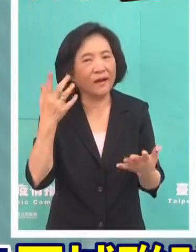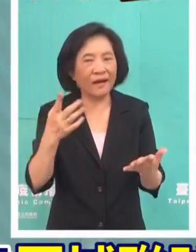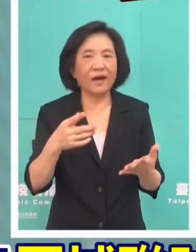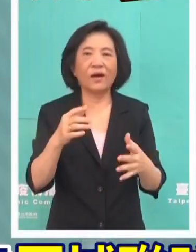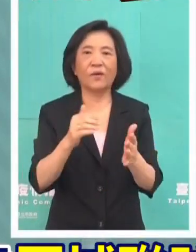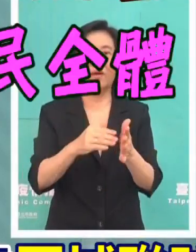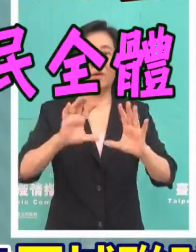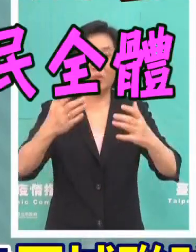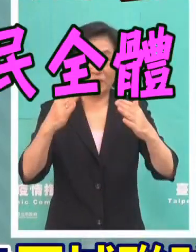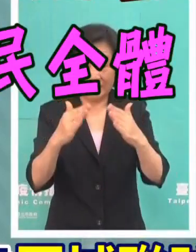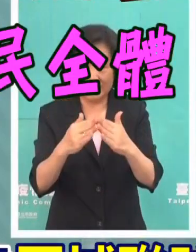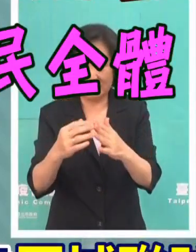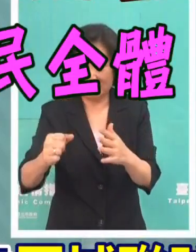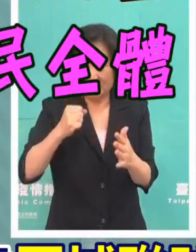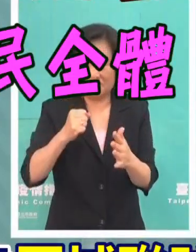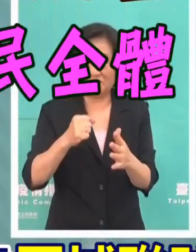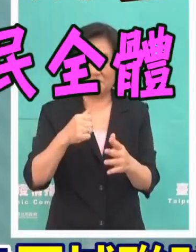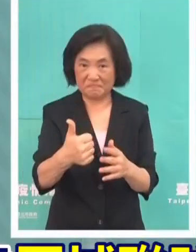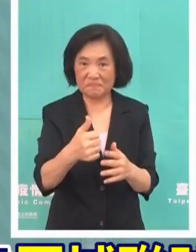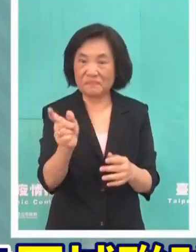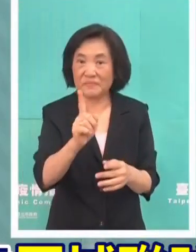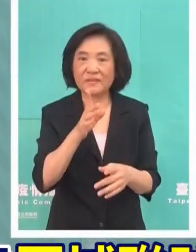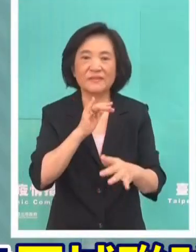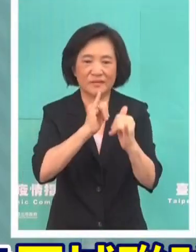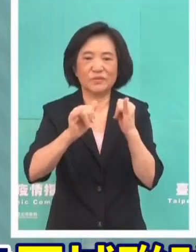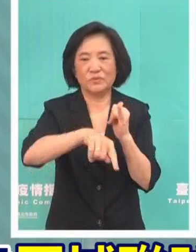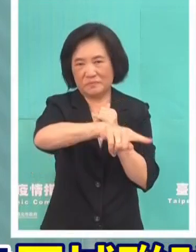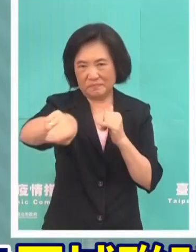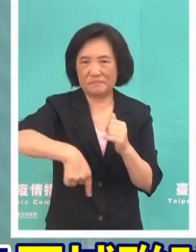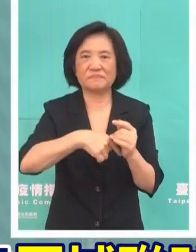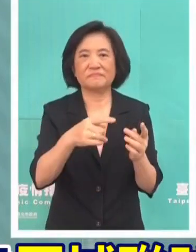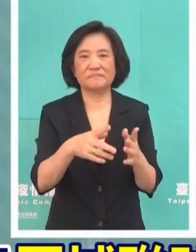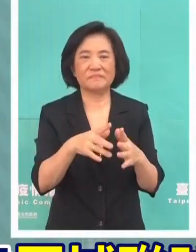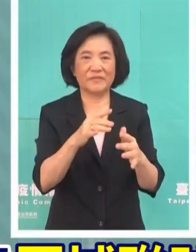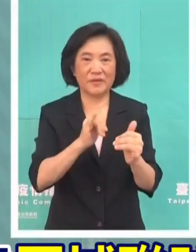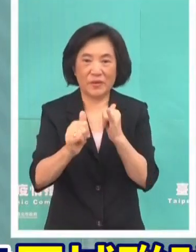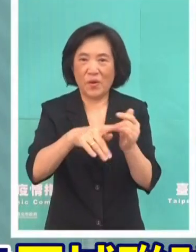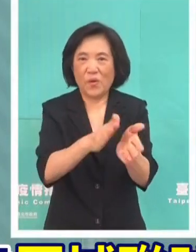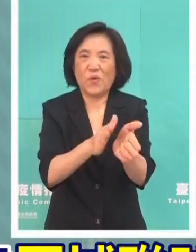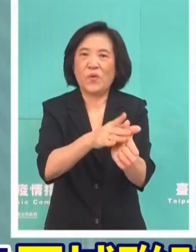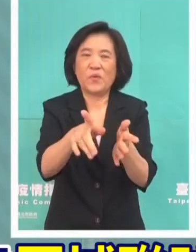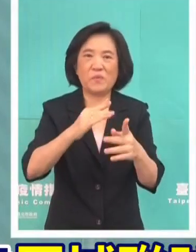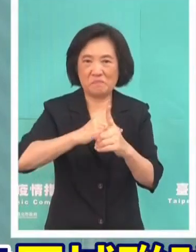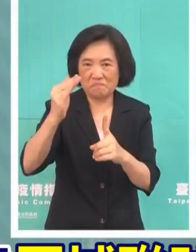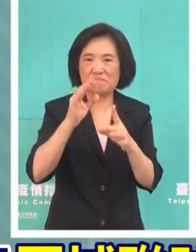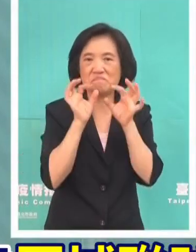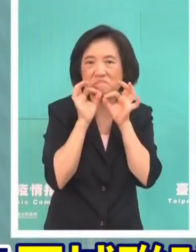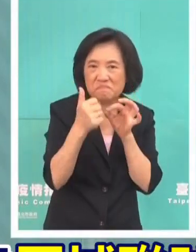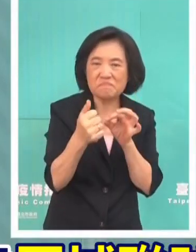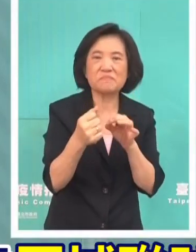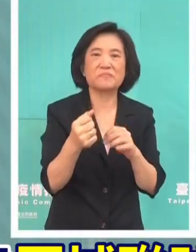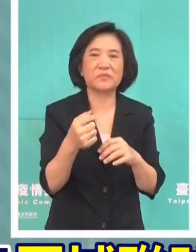国家是力量在国民全体的，特别这种防疫的问题，你知道吗？还是要靠高素质的国民，